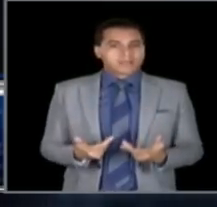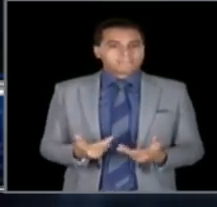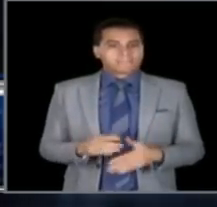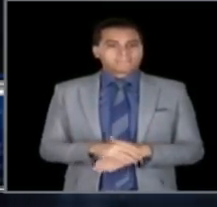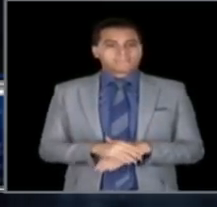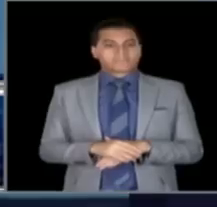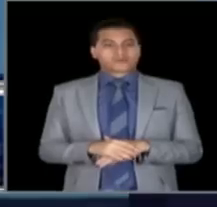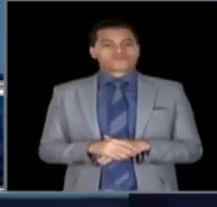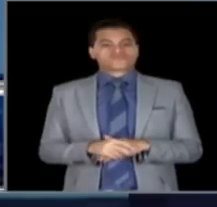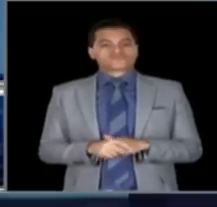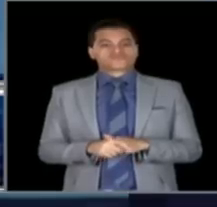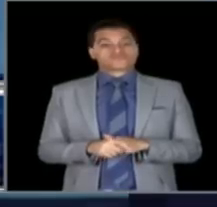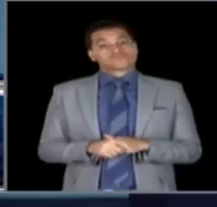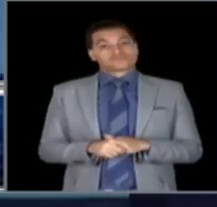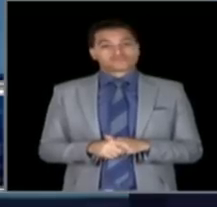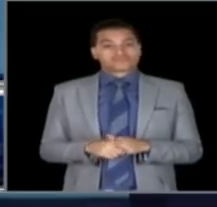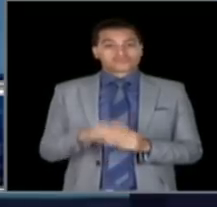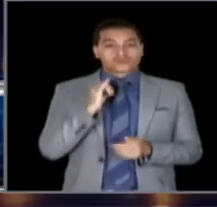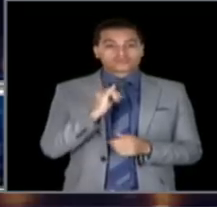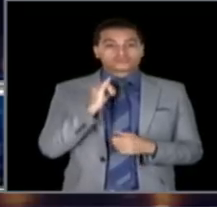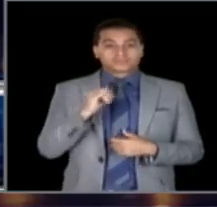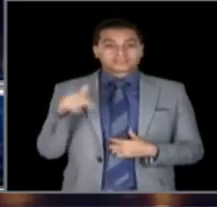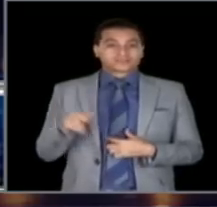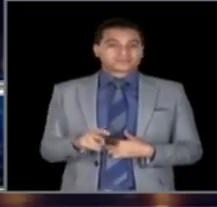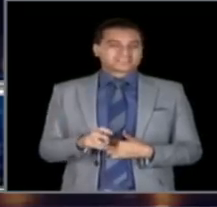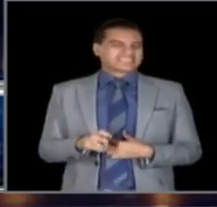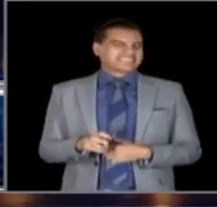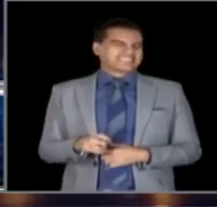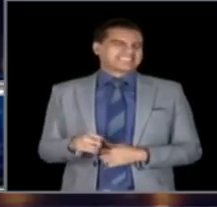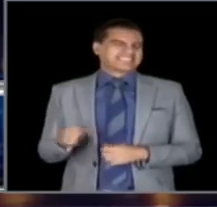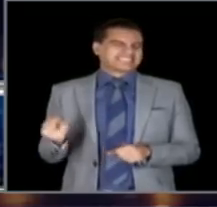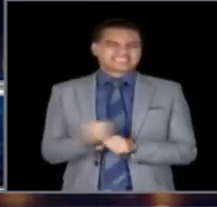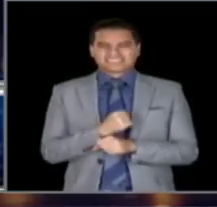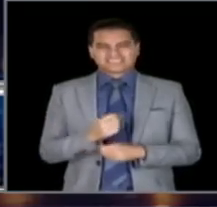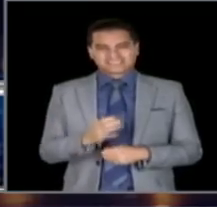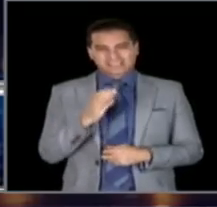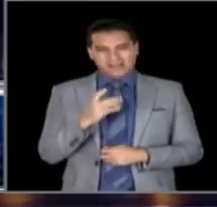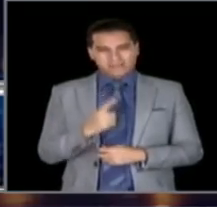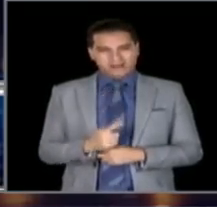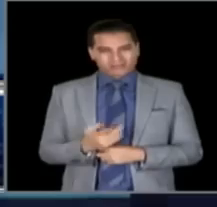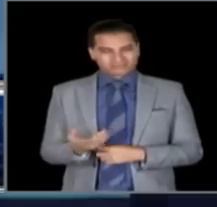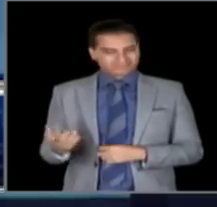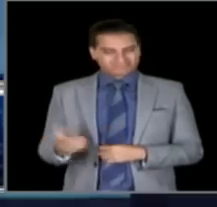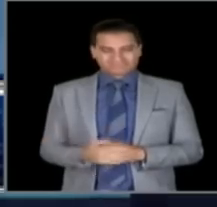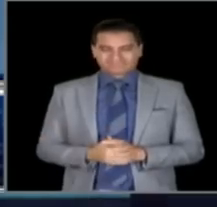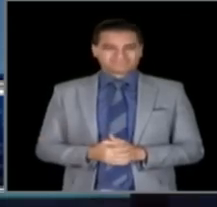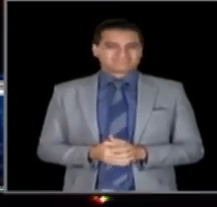5 × 42 + 4 × 90 يساوي كام؟ 576. للأسف الشديد إجابة